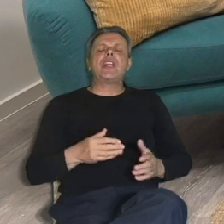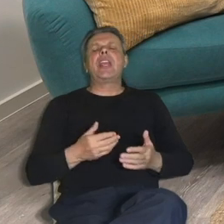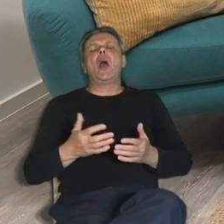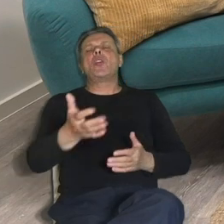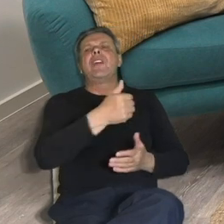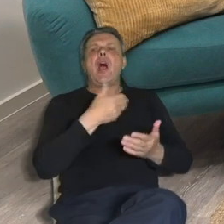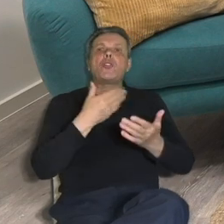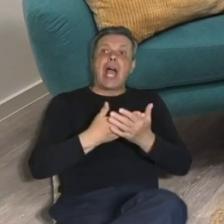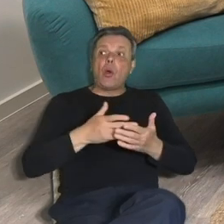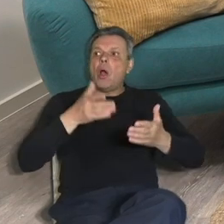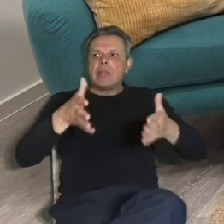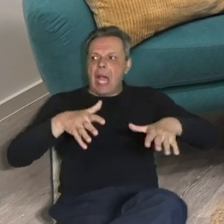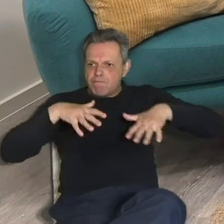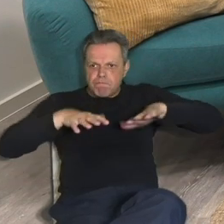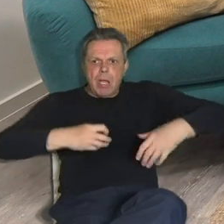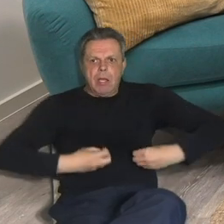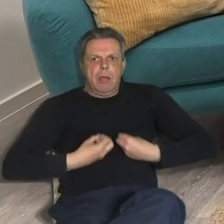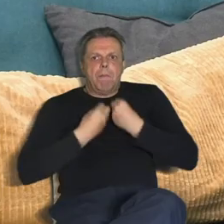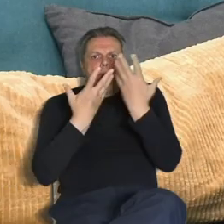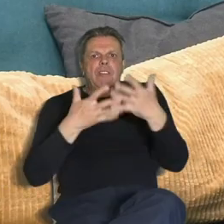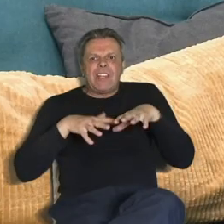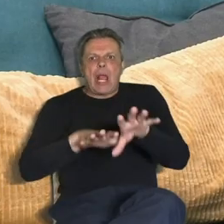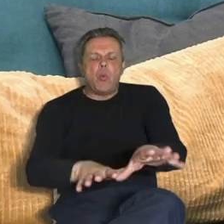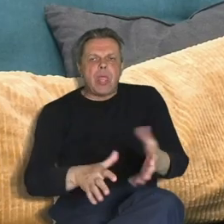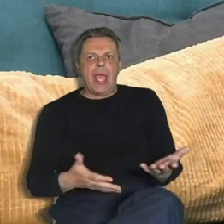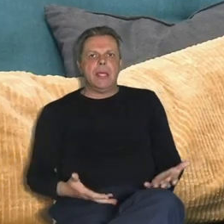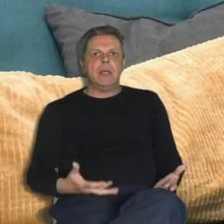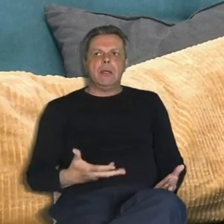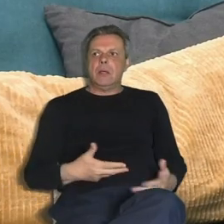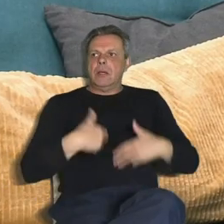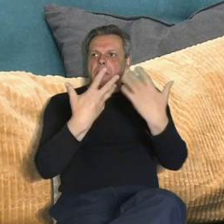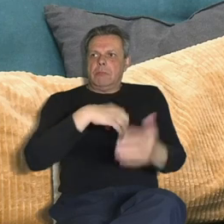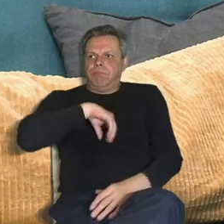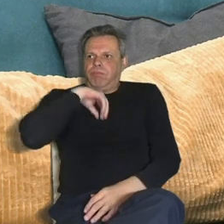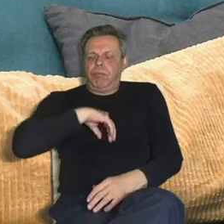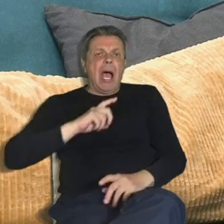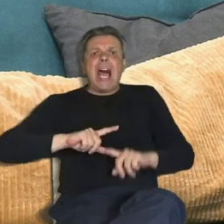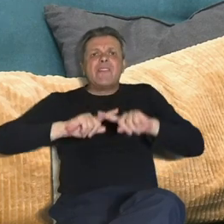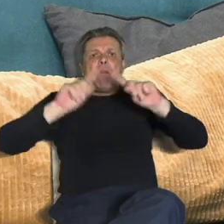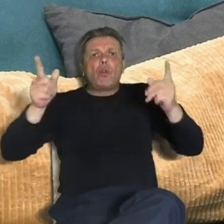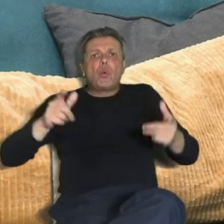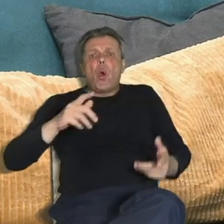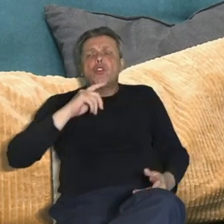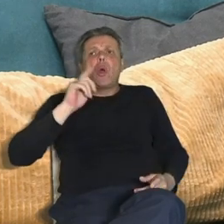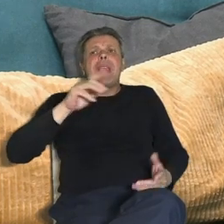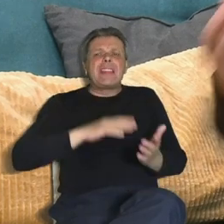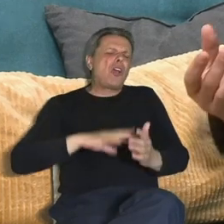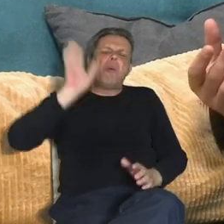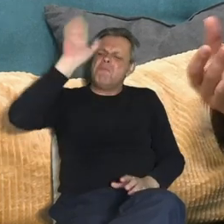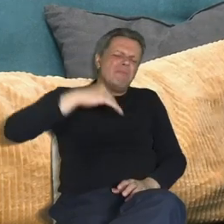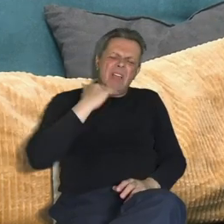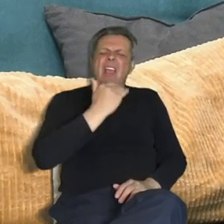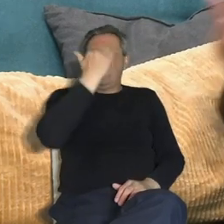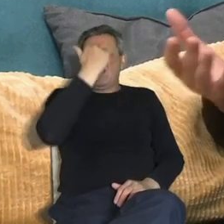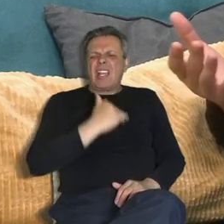da ih oduševi, da ih motivira, da ih potakne, da ih oplemeni. A ovo drugo je sve što nije tako, tamo da je i kršćansko i